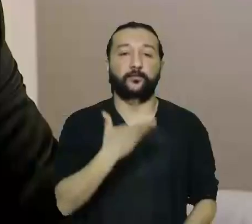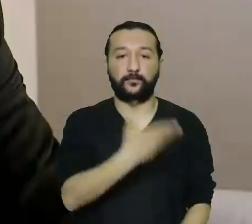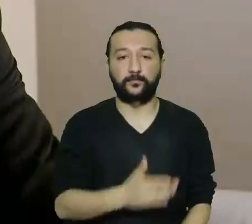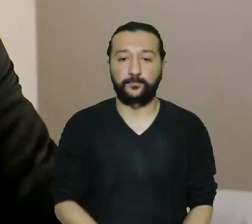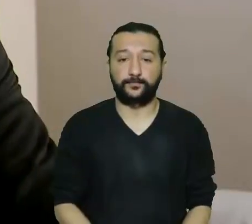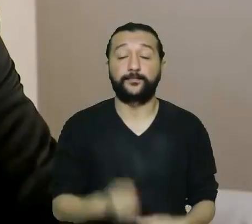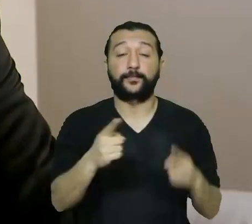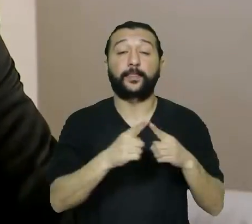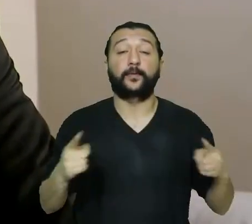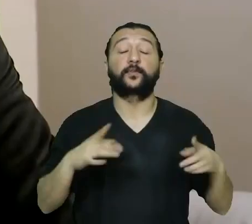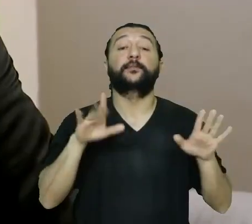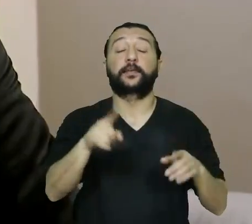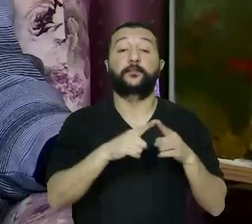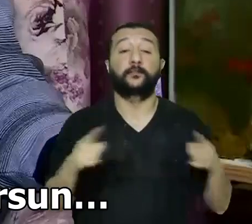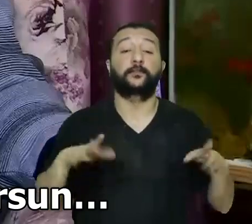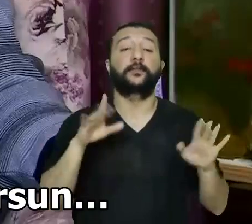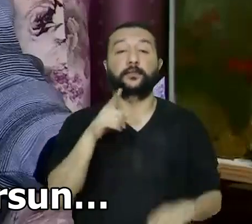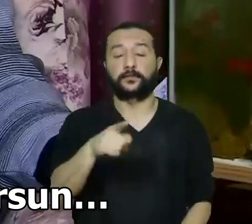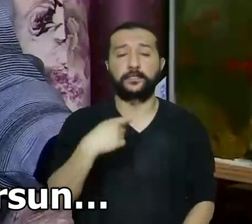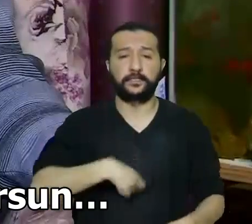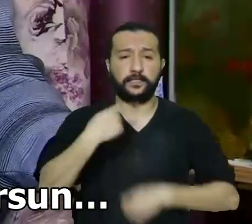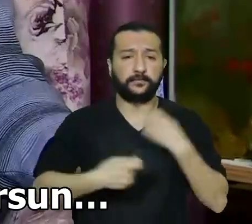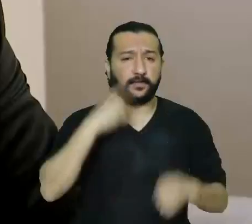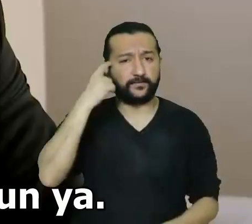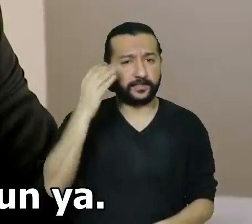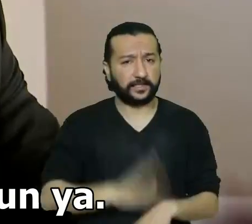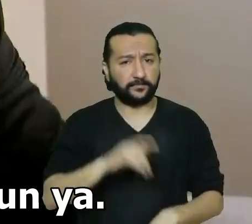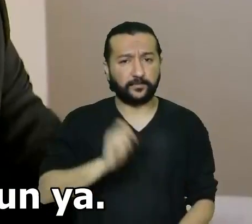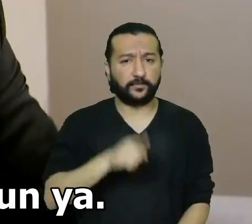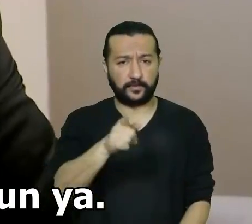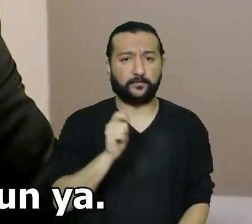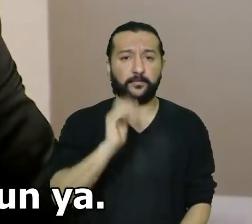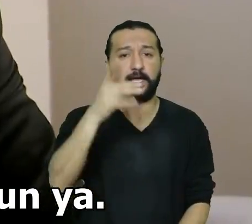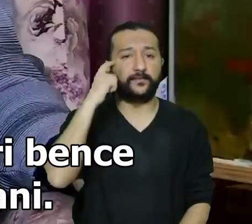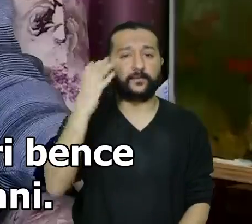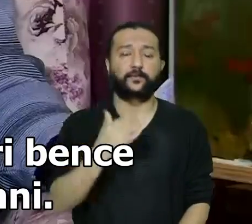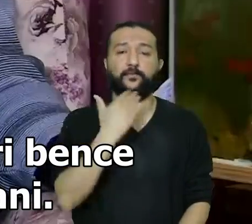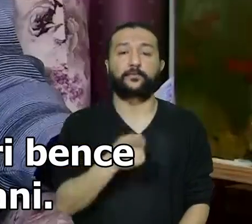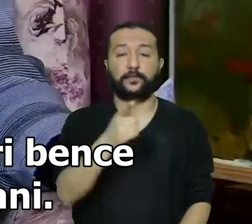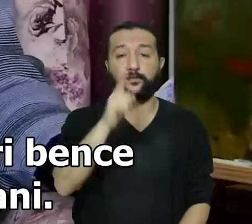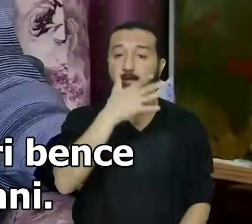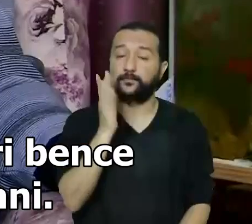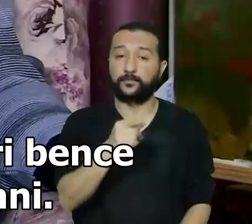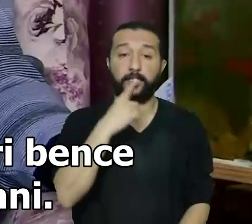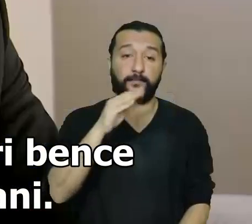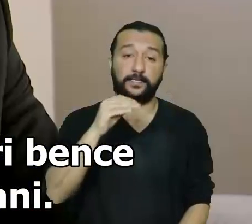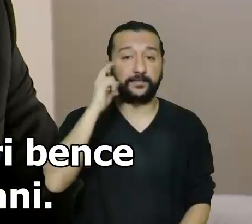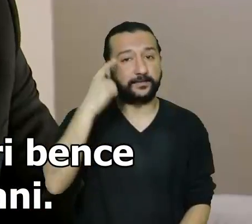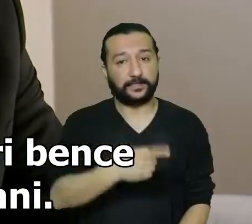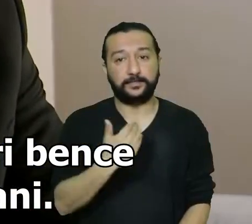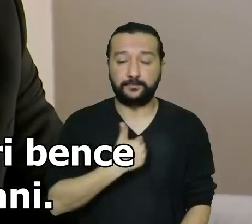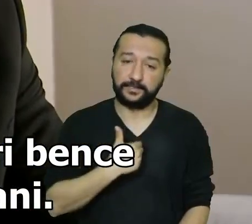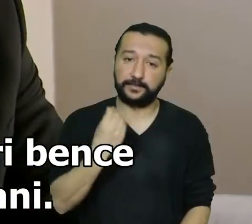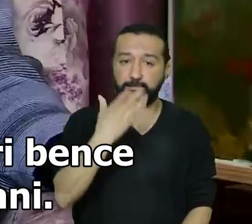vallahi. Uzatma Şükrü. Uzatma. Ya saçma sapan fikirler veriyorsun ya da pahalı fikirler veriyorsun ya. Vallahi bilmiyorum, bu pasta fikri